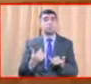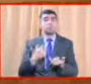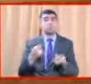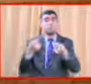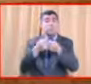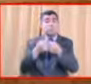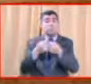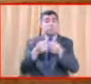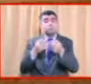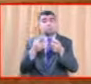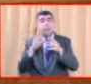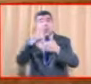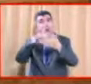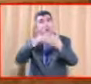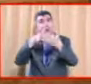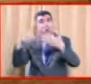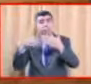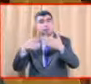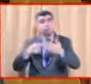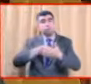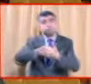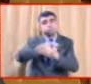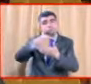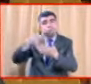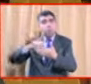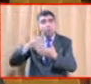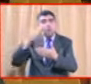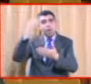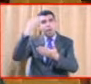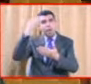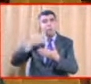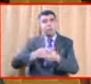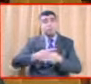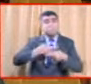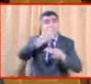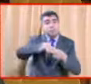خلال البرنامج باكت للجميع كيعرفوه، تغطيه